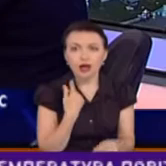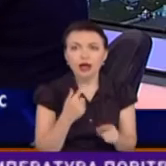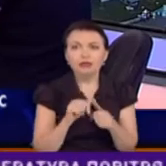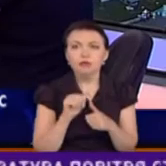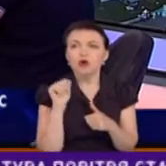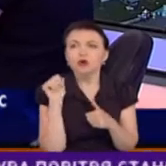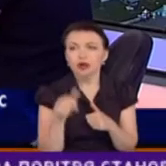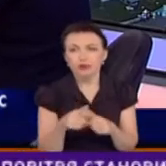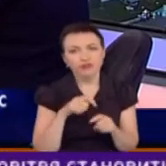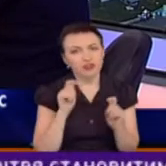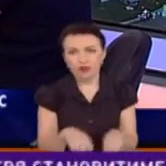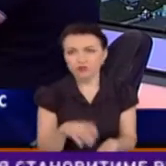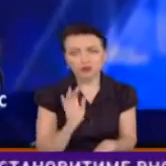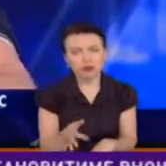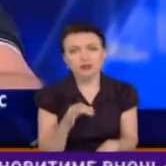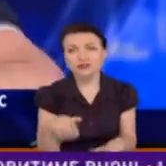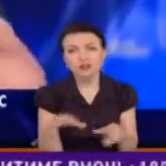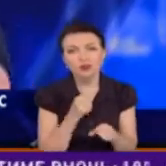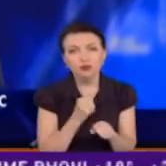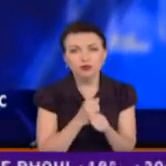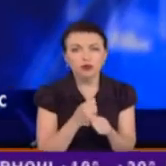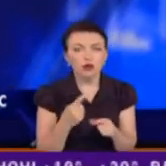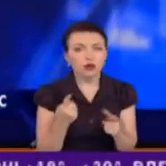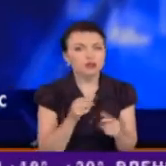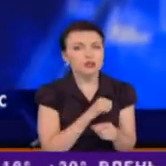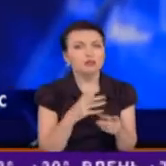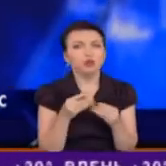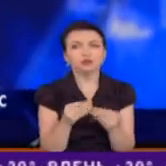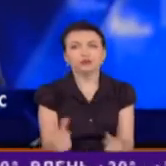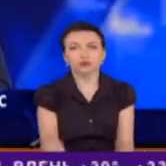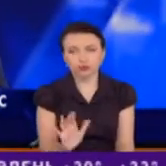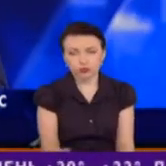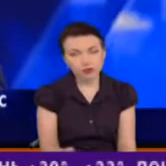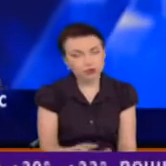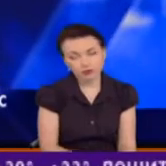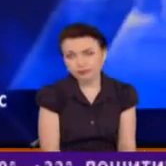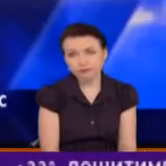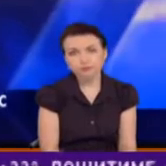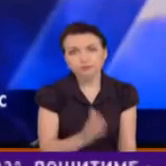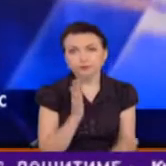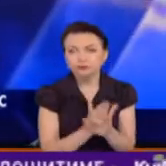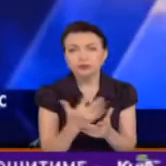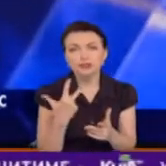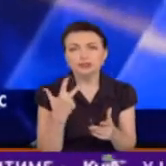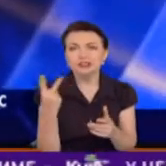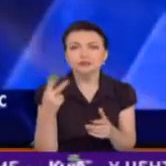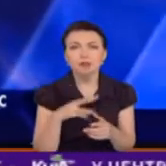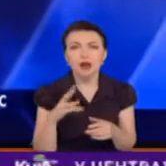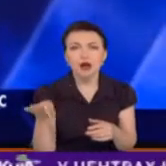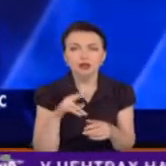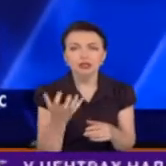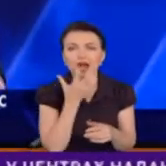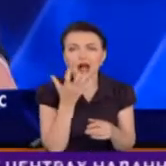окремо буде, там війна між ними, і всі роблять вигляд, що воно само якось розмовляється. Є десь 32 мільярди, це